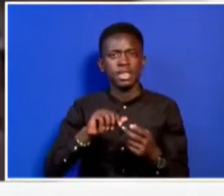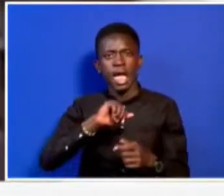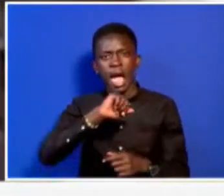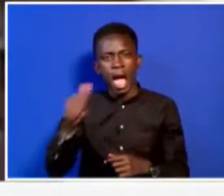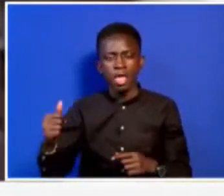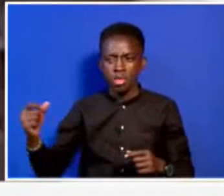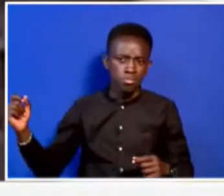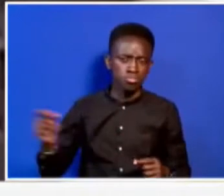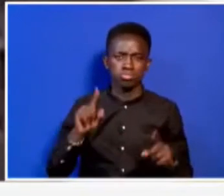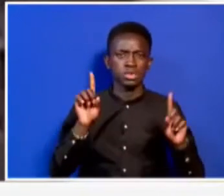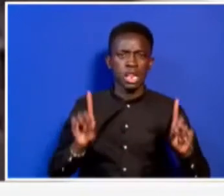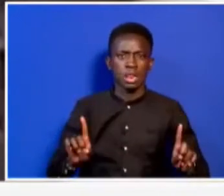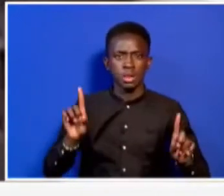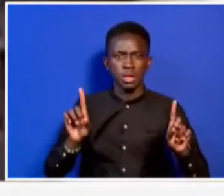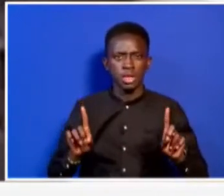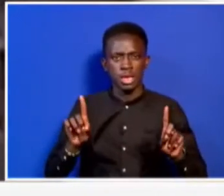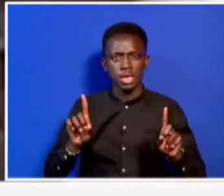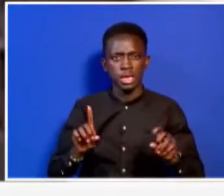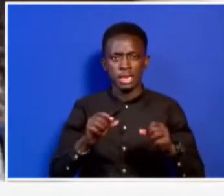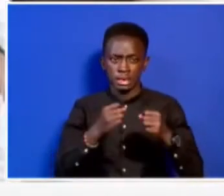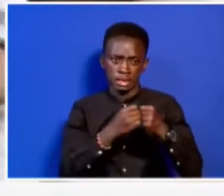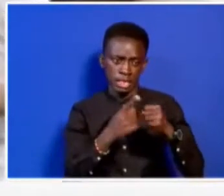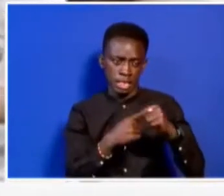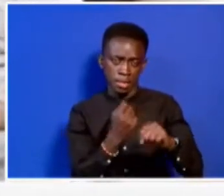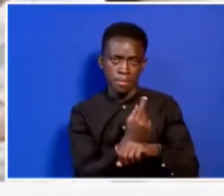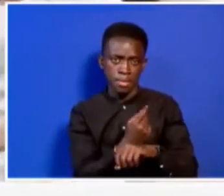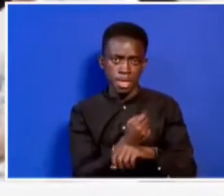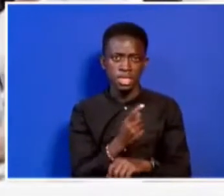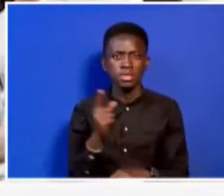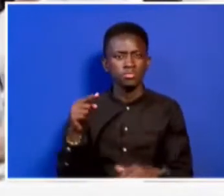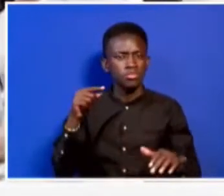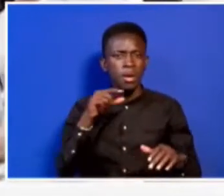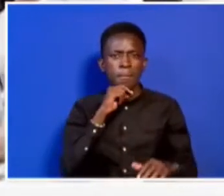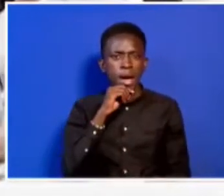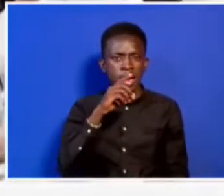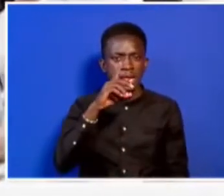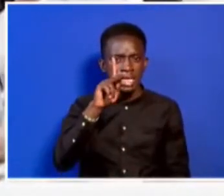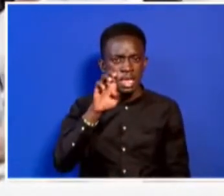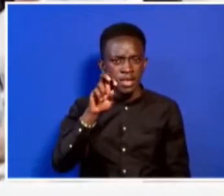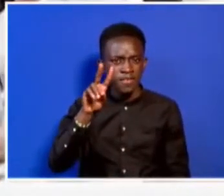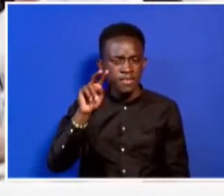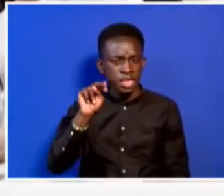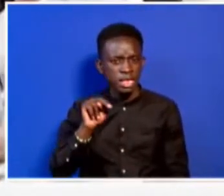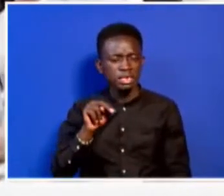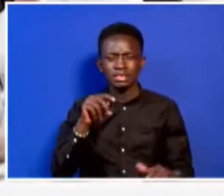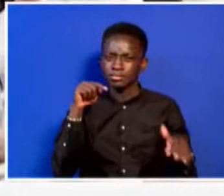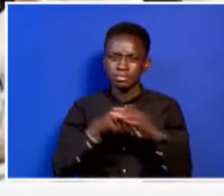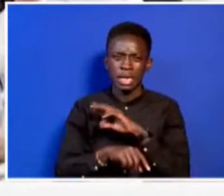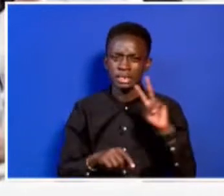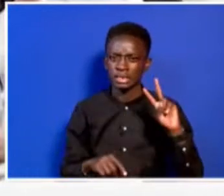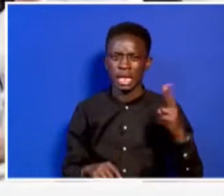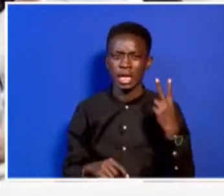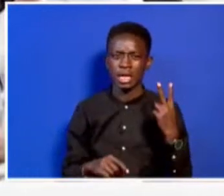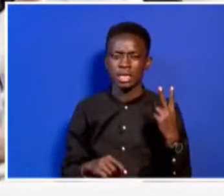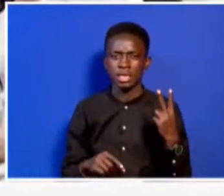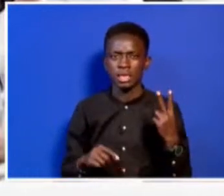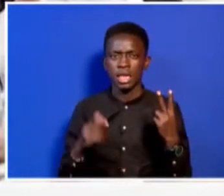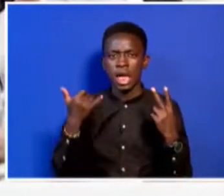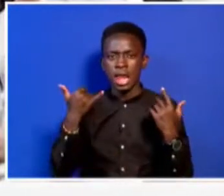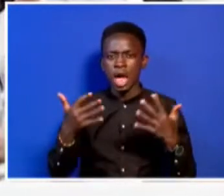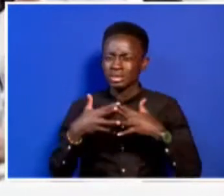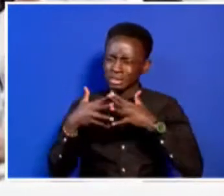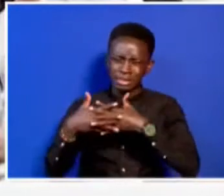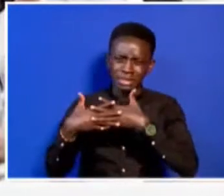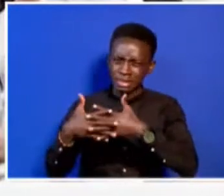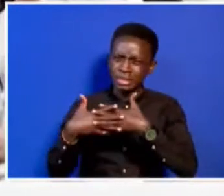baadaye. Katika dakika ya 16 De Bruyne alifunga bao la pili na hapo Manchester City ikaanza kuelemea wenyeji wao Wolves huku mchezaji huyo akitingiza nyavu